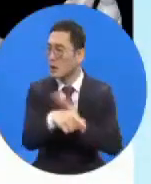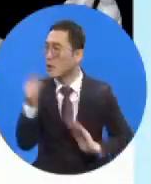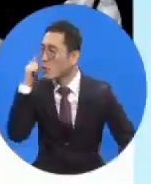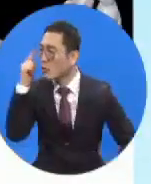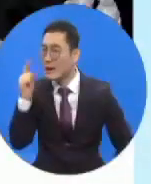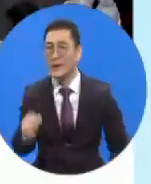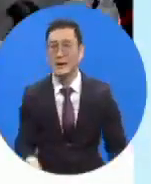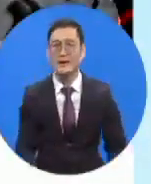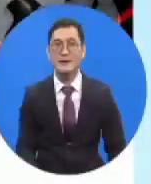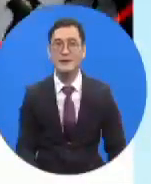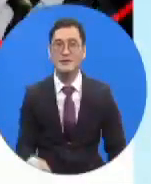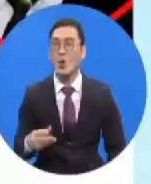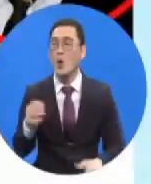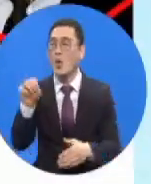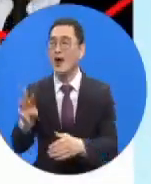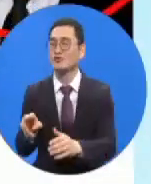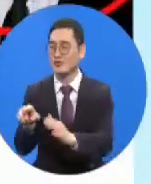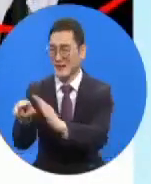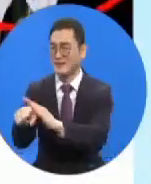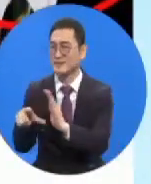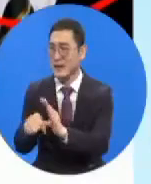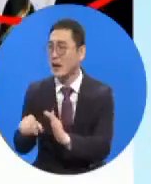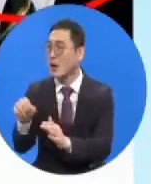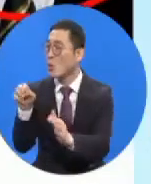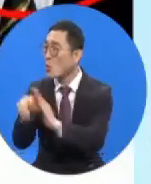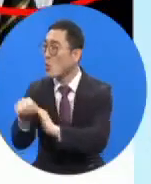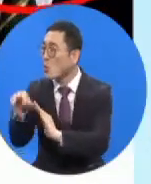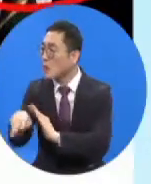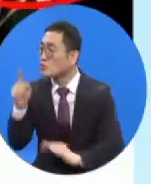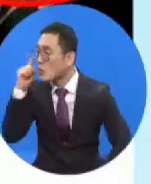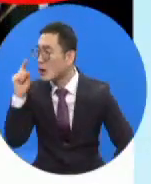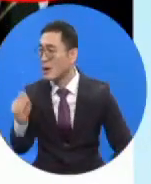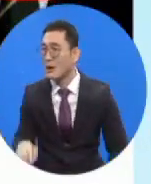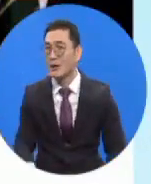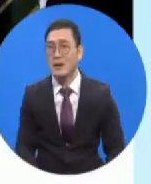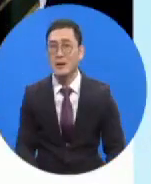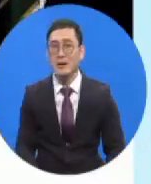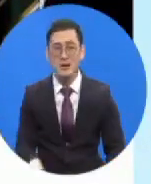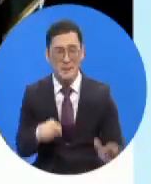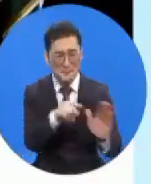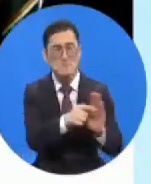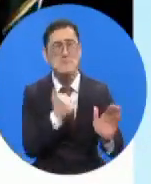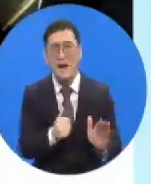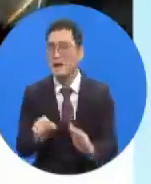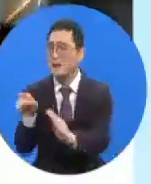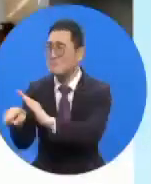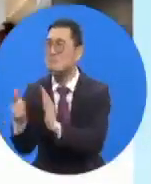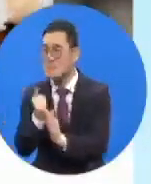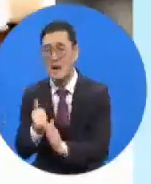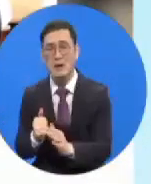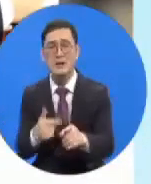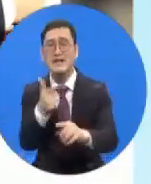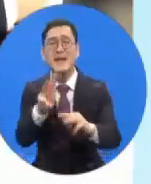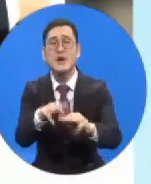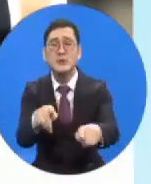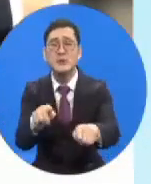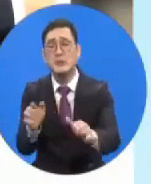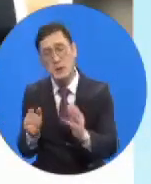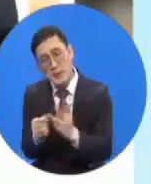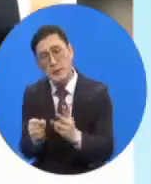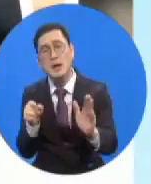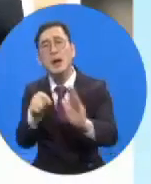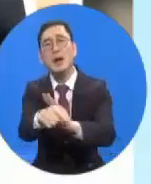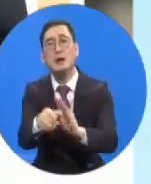부산 갔다가 광주 갔어요. 그럼 남은 데 이제 제일 큰 데는 대전이잖아요. 이런 거를 가지고 그러니까 윤석열 총장이